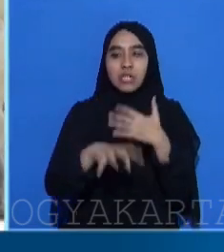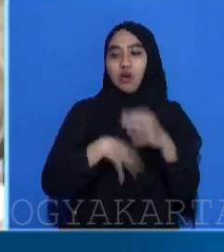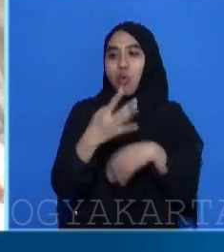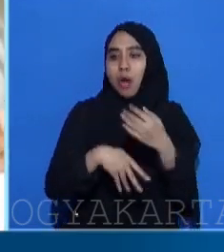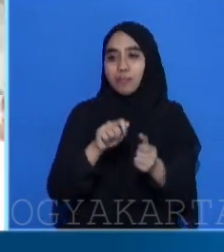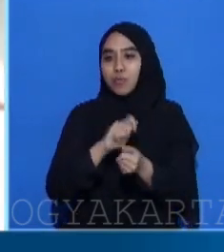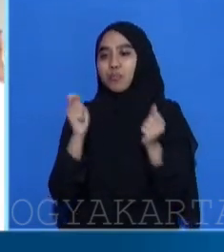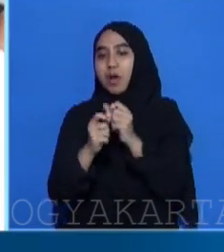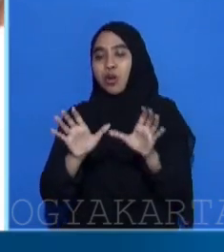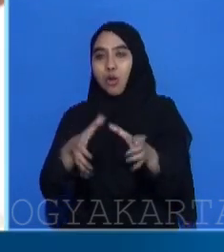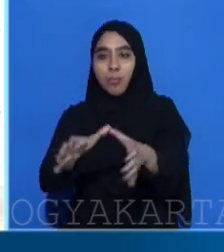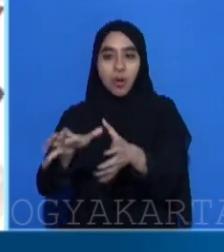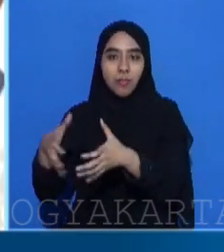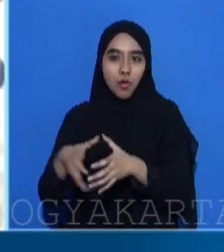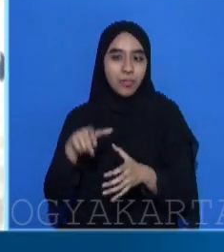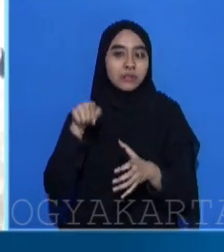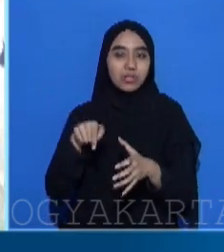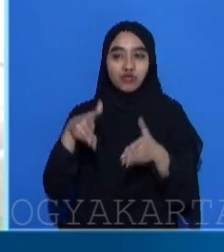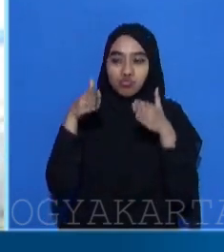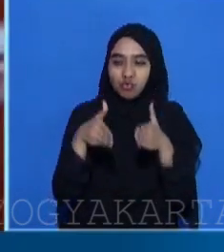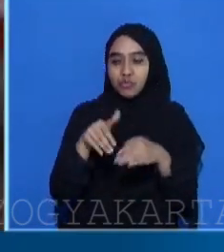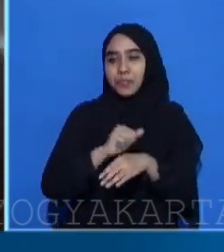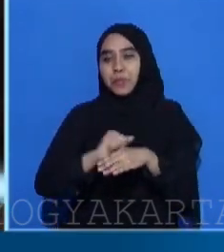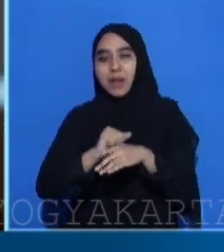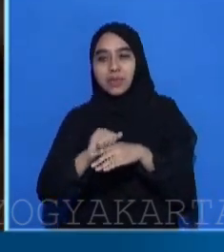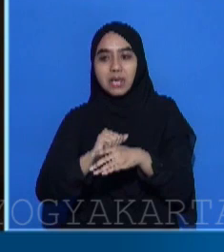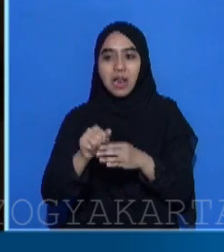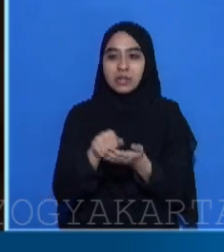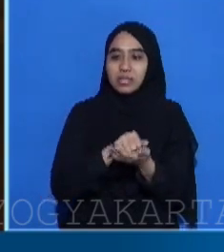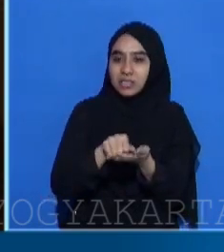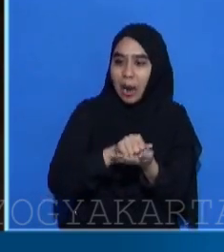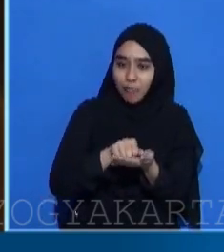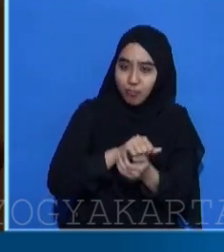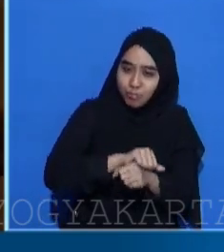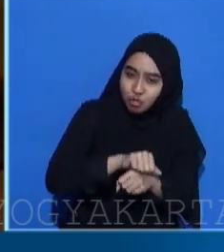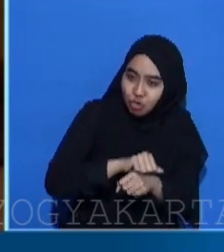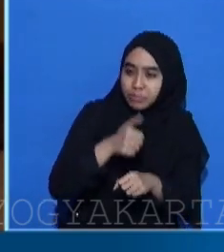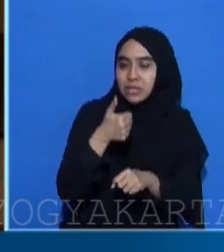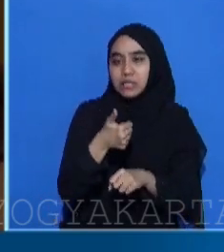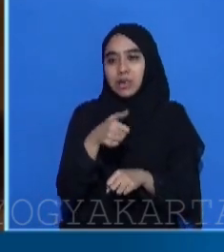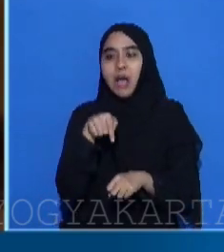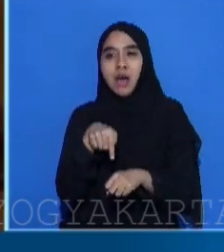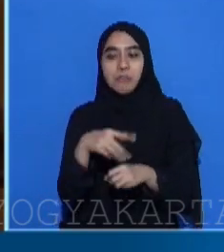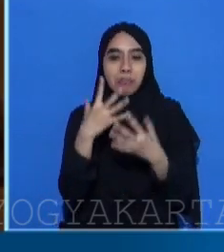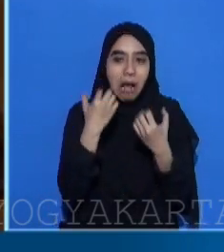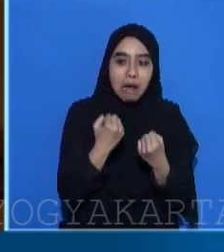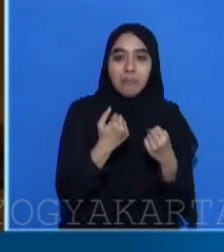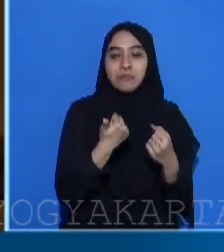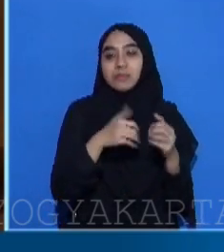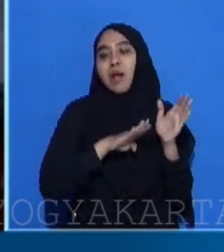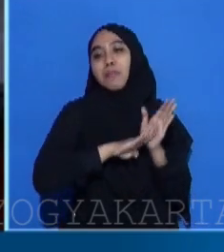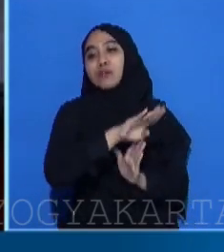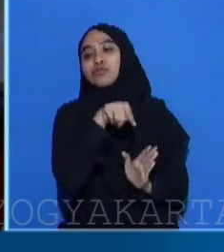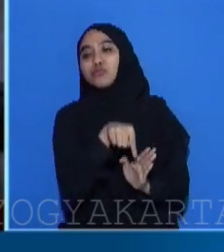di Tegal Sari ini apalagi untuk pelatihan ini Semoga ke depannya lebih maju lebih memberikan